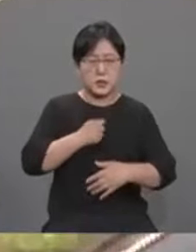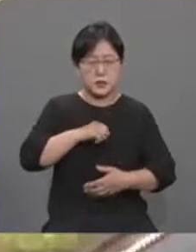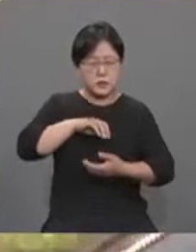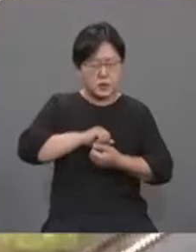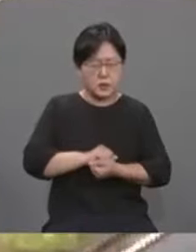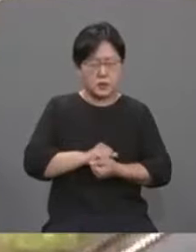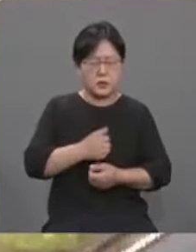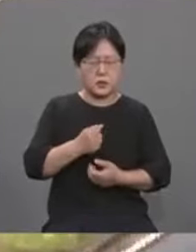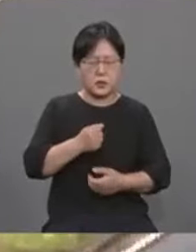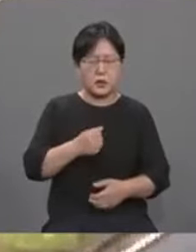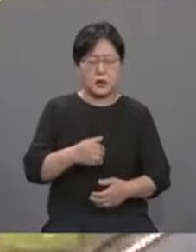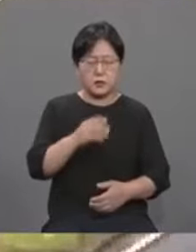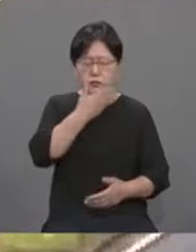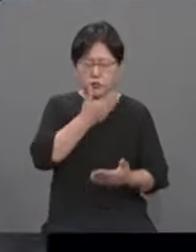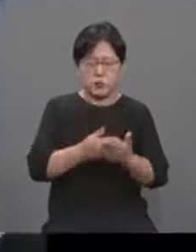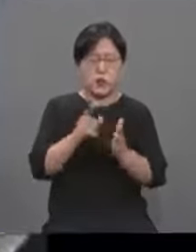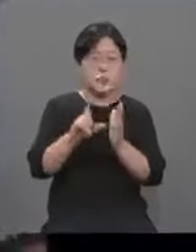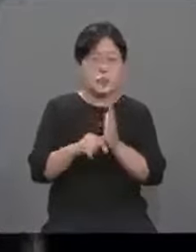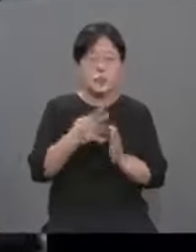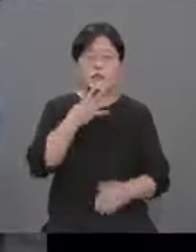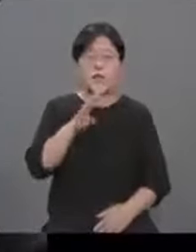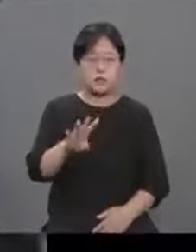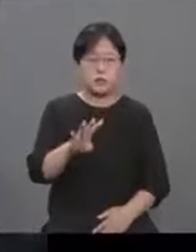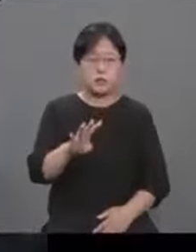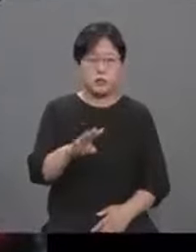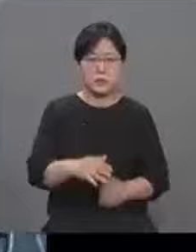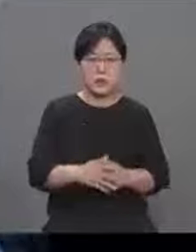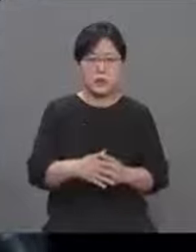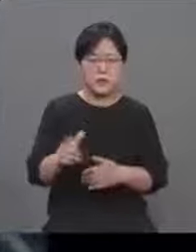살릴 수 있는 이른바 골든타임은 4분.